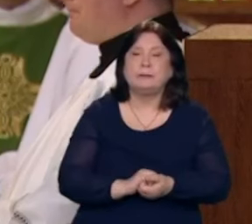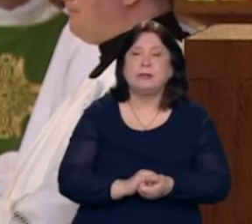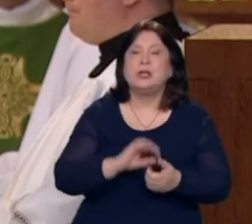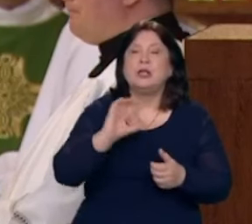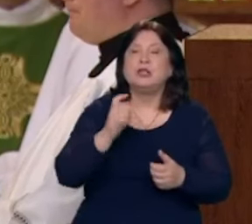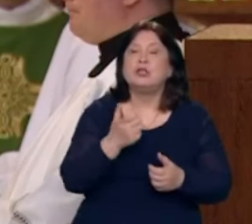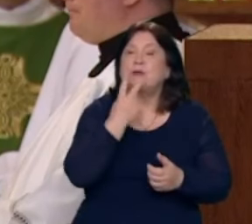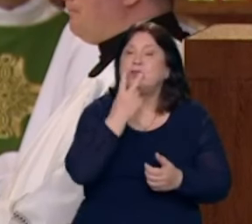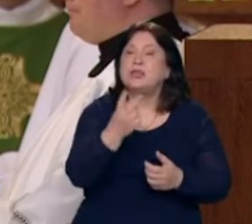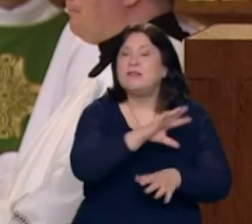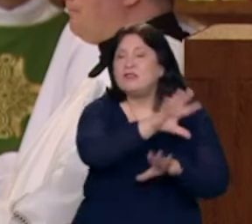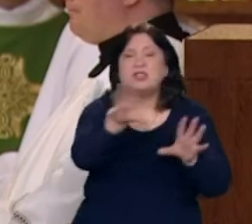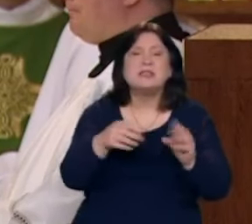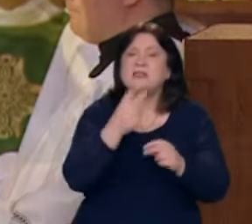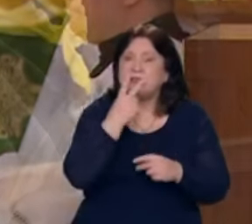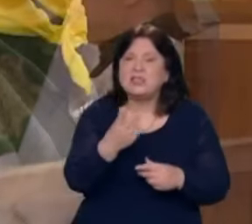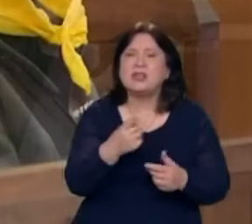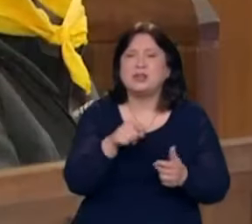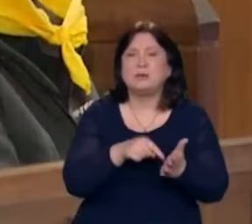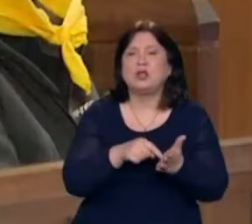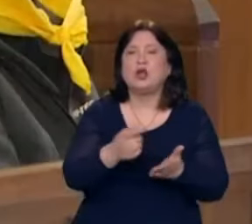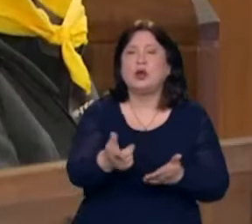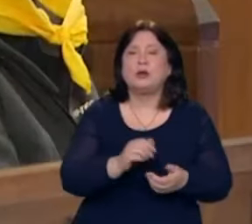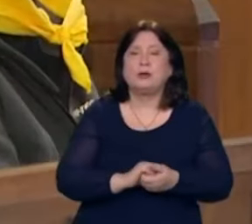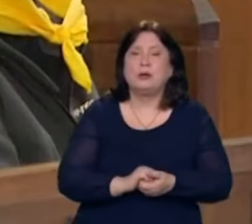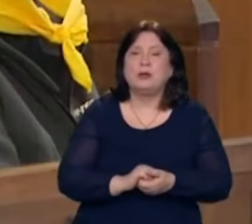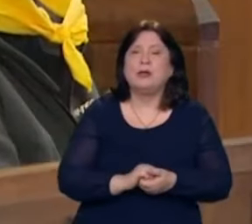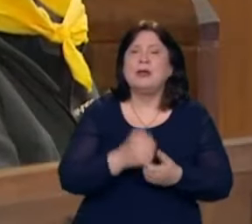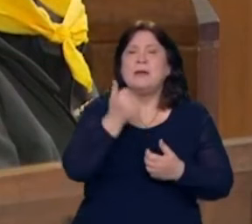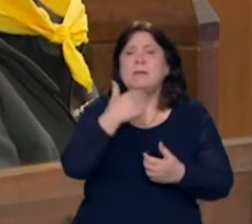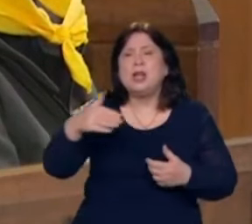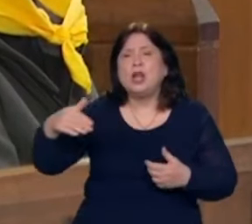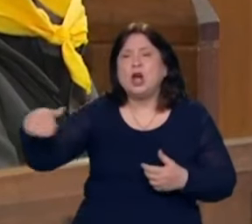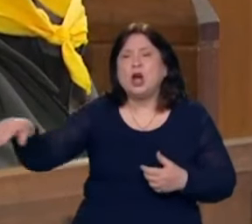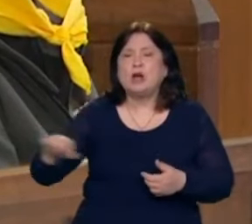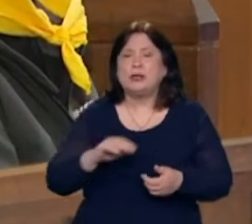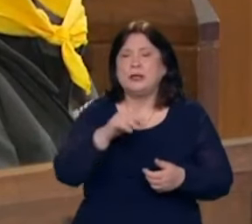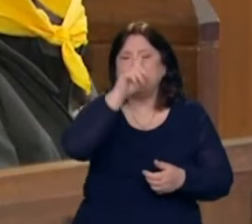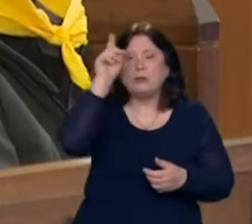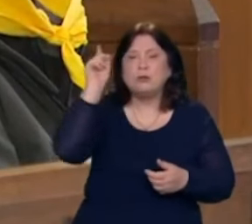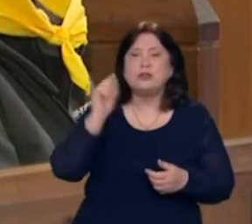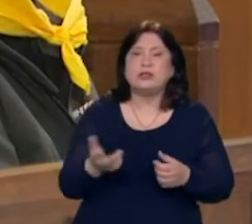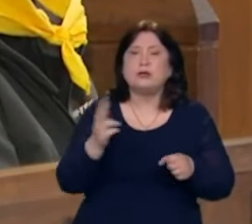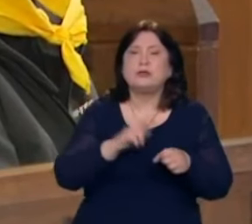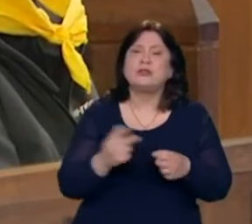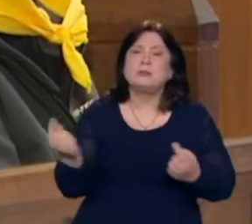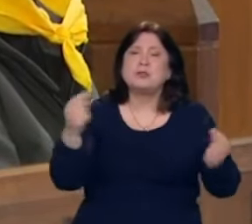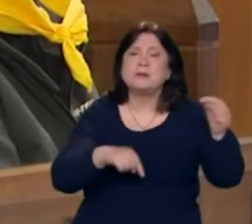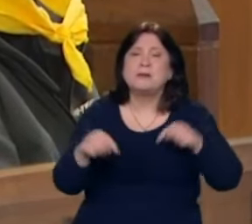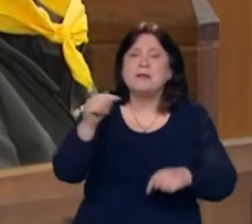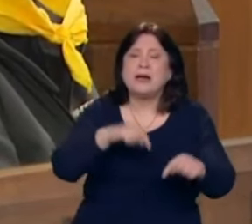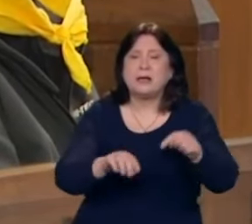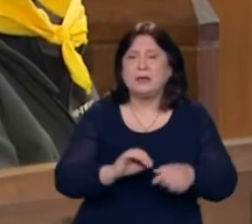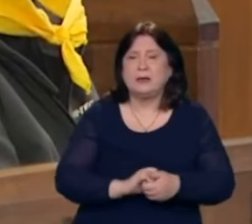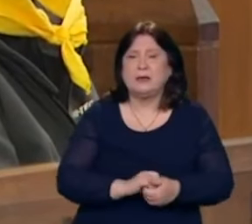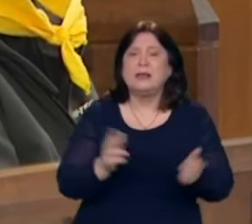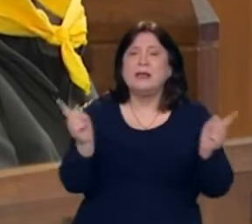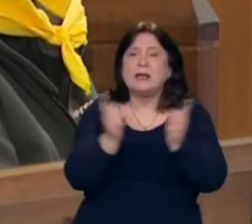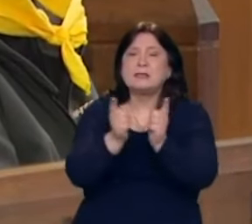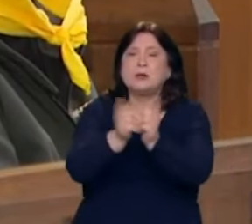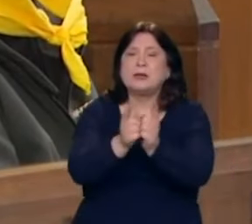widzieliśmy wszyscy w milionach tych którzy przybywali na